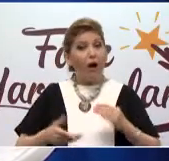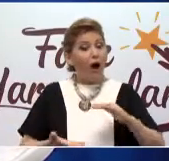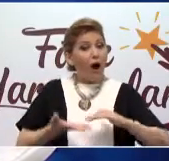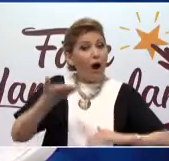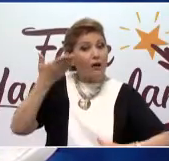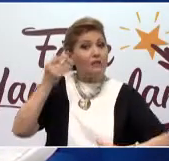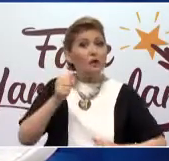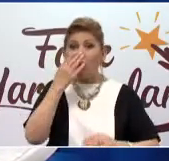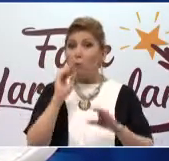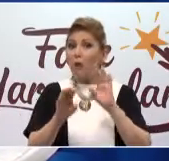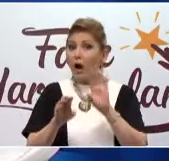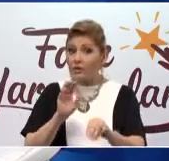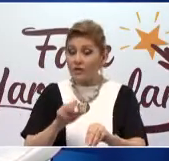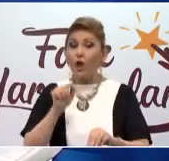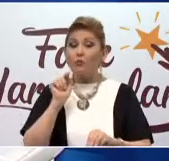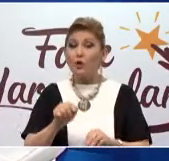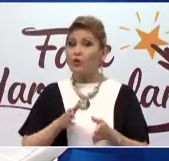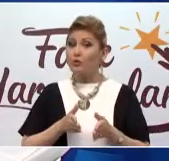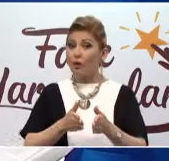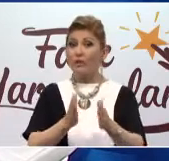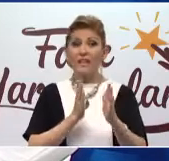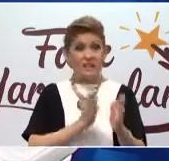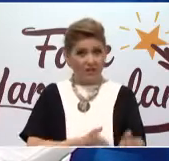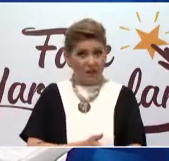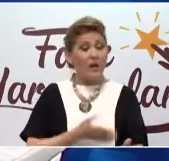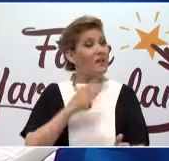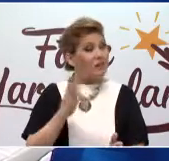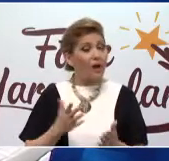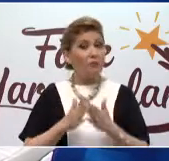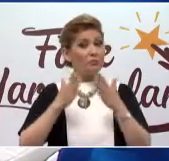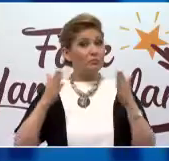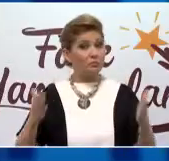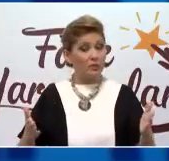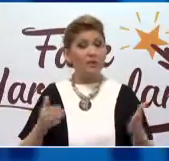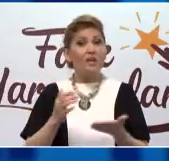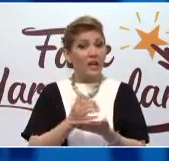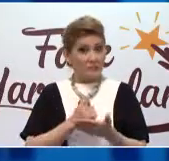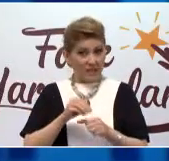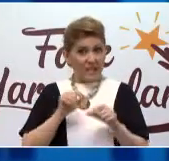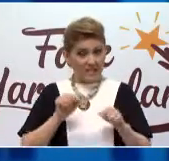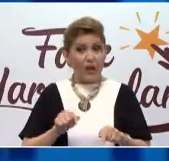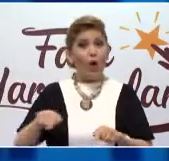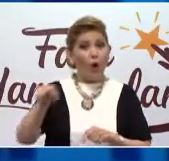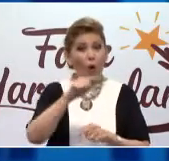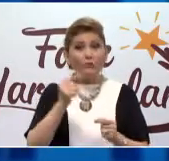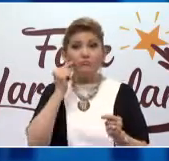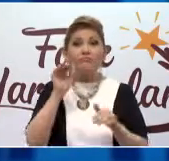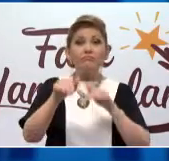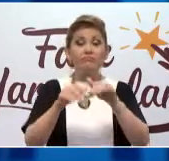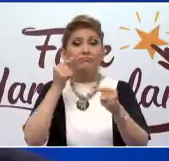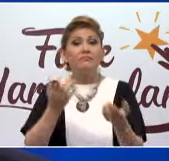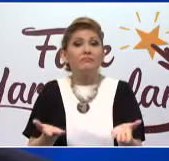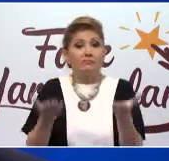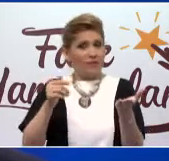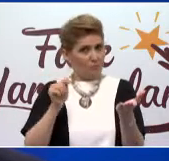olduğunu söylüyorlar. Yani yollarına devam edebilmek, daha büyük etki yaratabilmek için onlara katılanlar artmış.